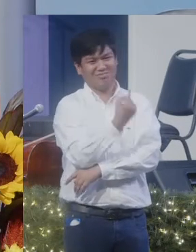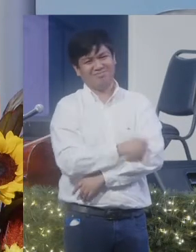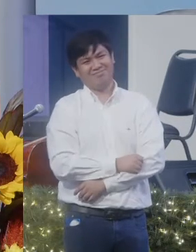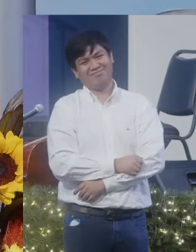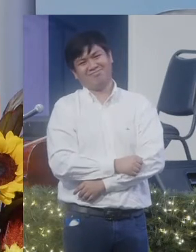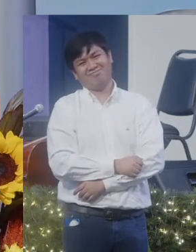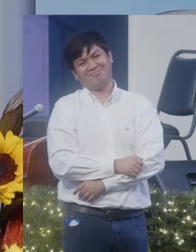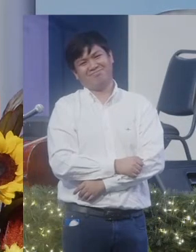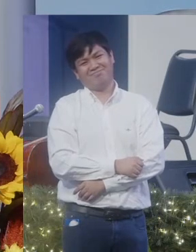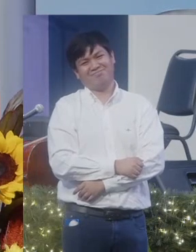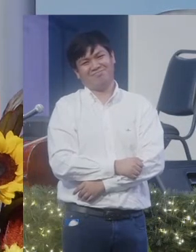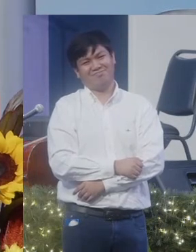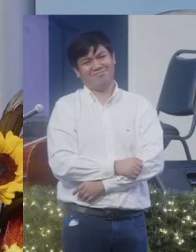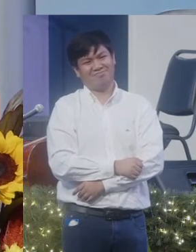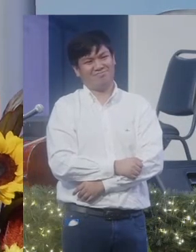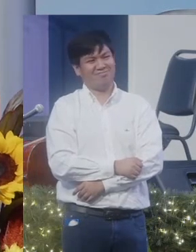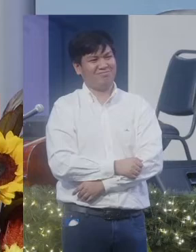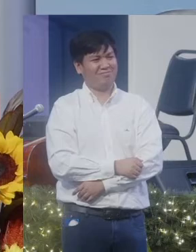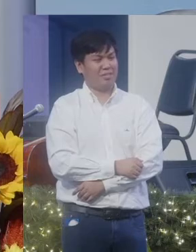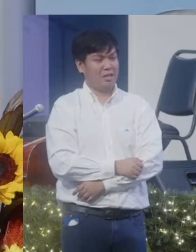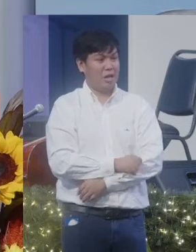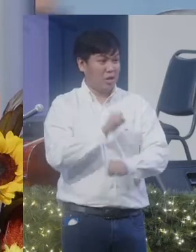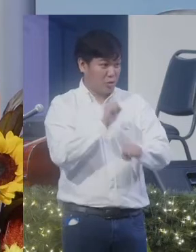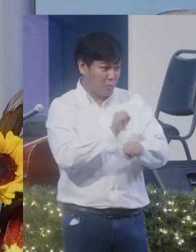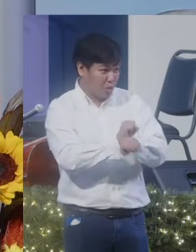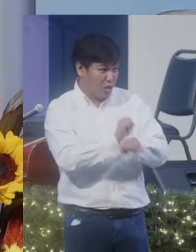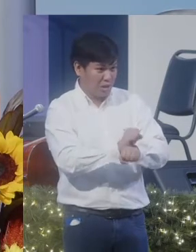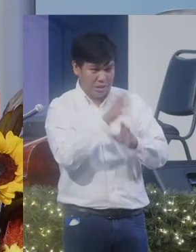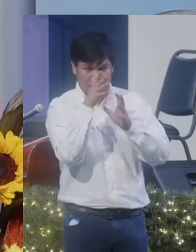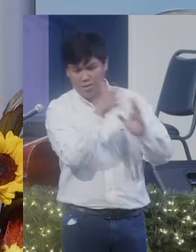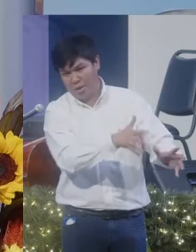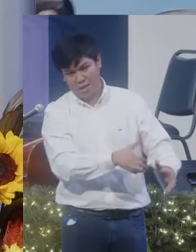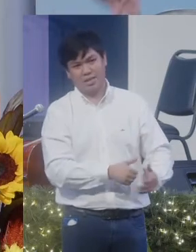iniwanan nila. Ang kanilang kabuhayan, pangingisda,